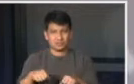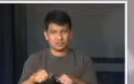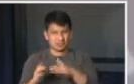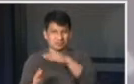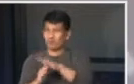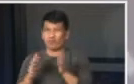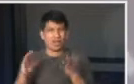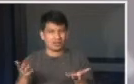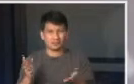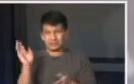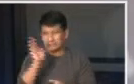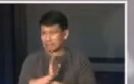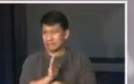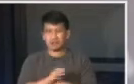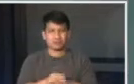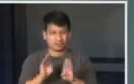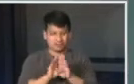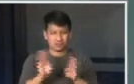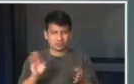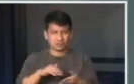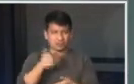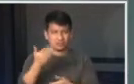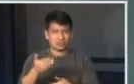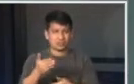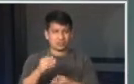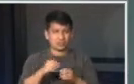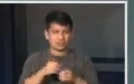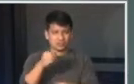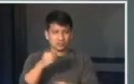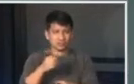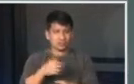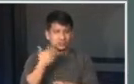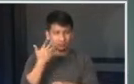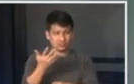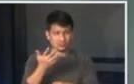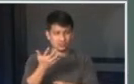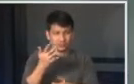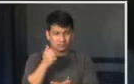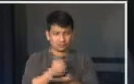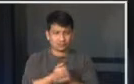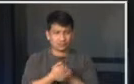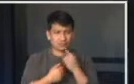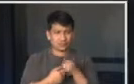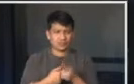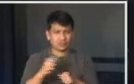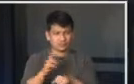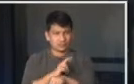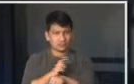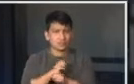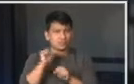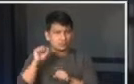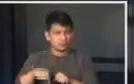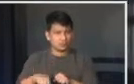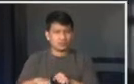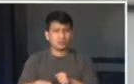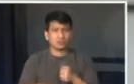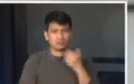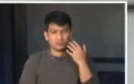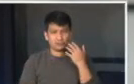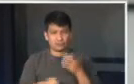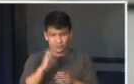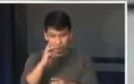temperature freezers. Kapag binuksan na ang vial nito na may 5 dosage, ay kailangang magamit kaagad sa loob lamang